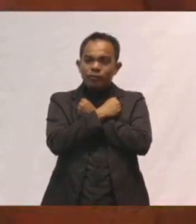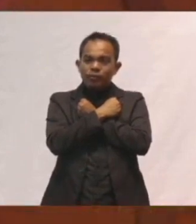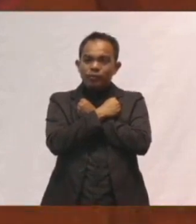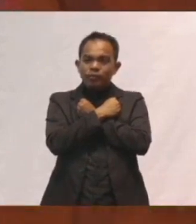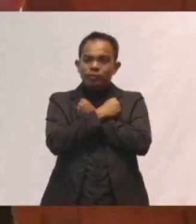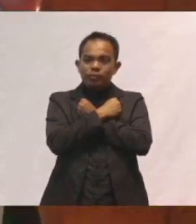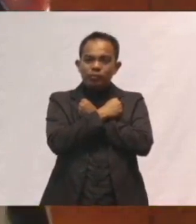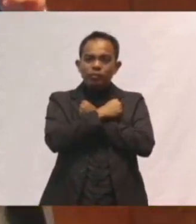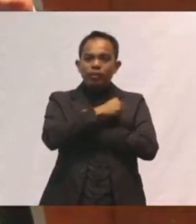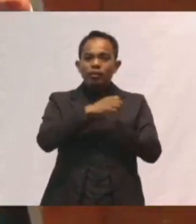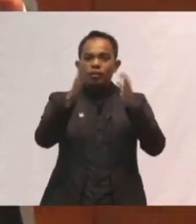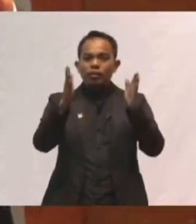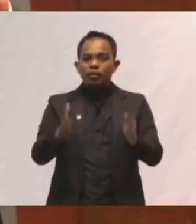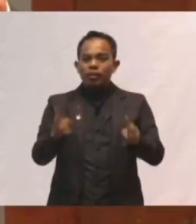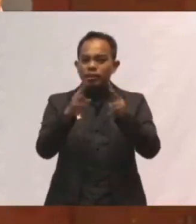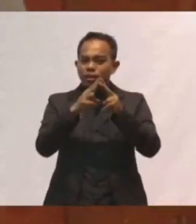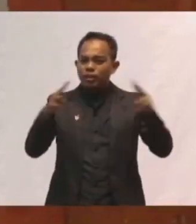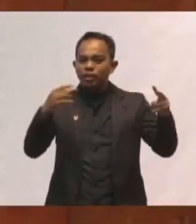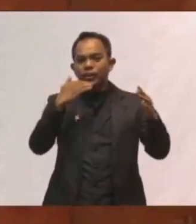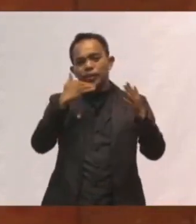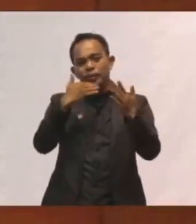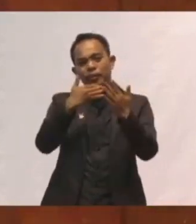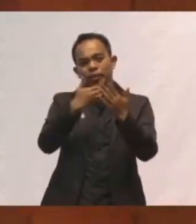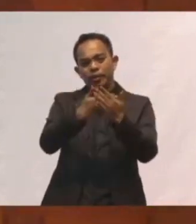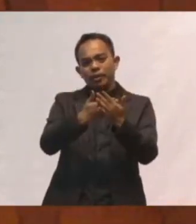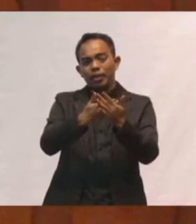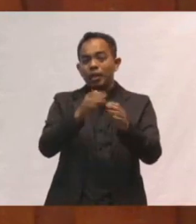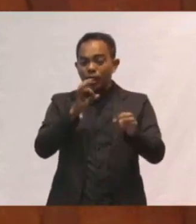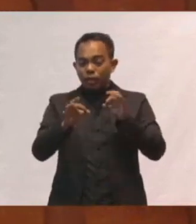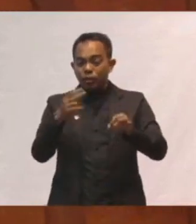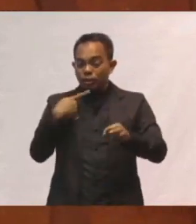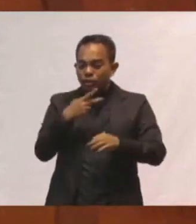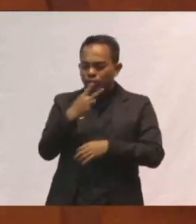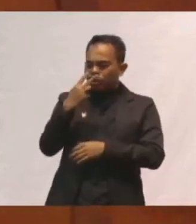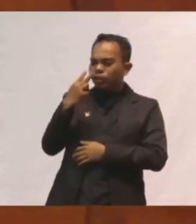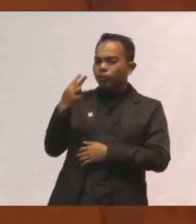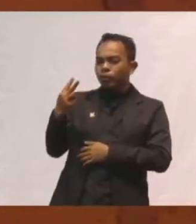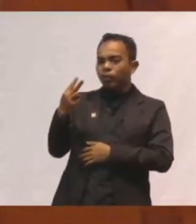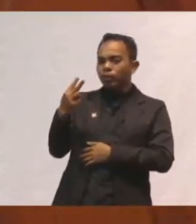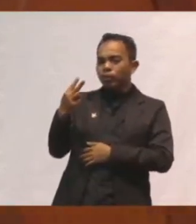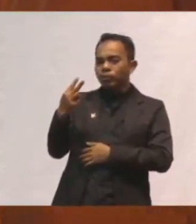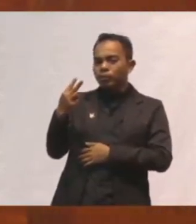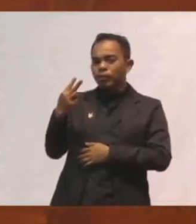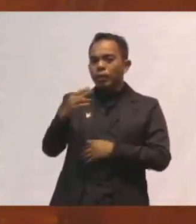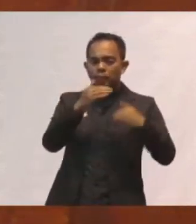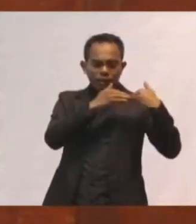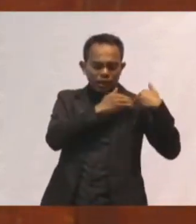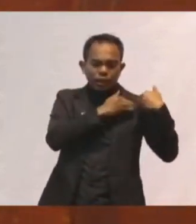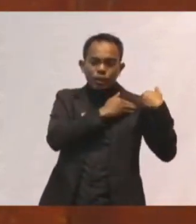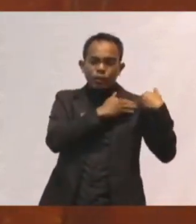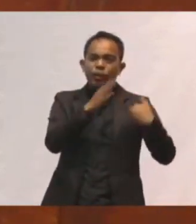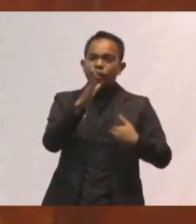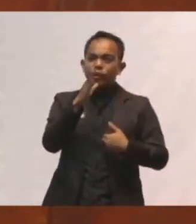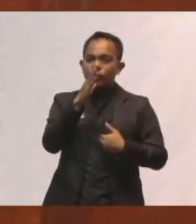belas kasihan. Kerana kita kalau melihat pada kalangan ibu,